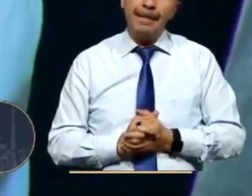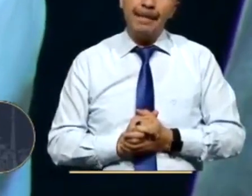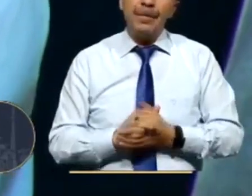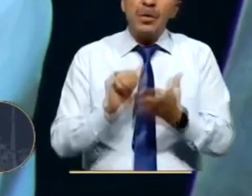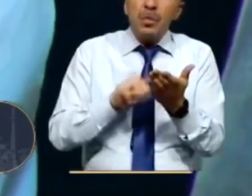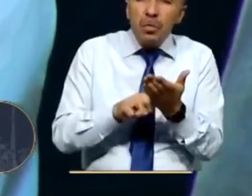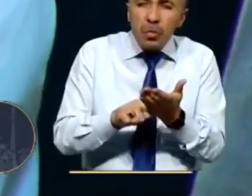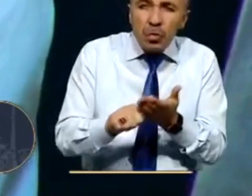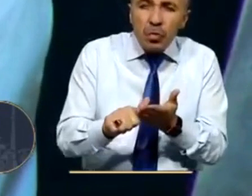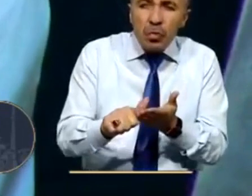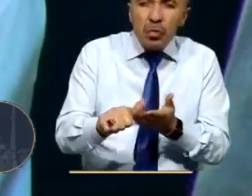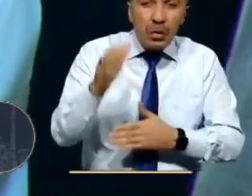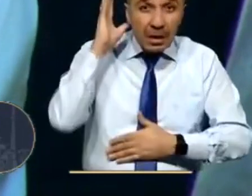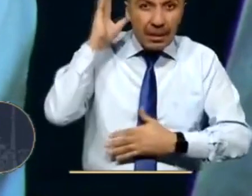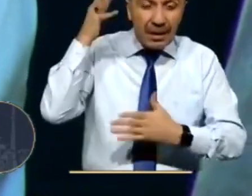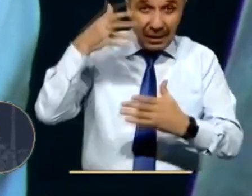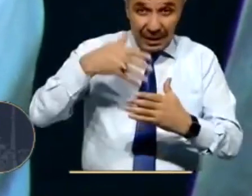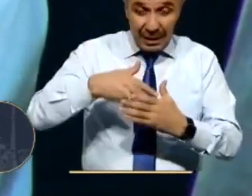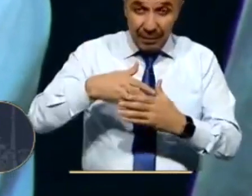bütün ibadetlerimizin olduğu gibi